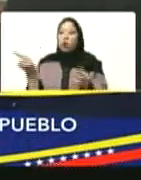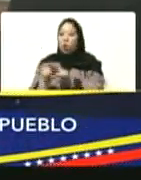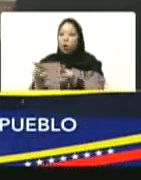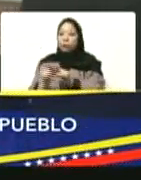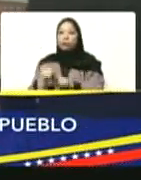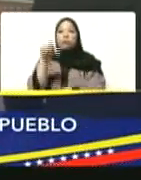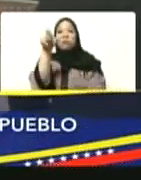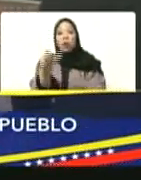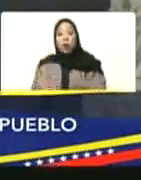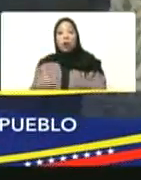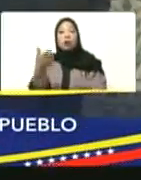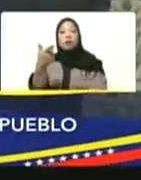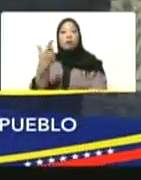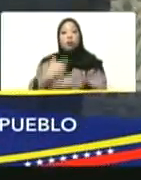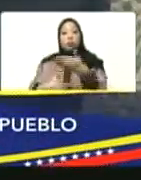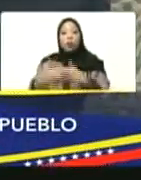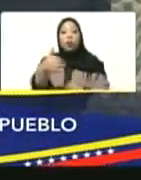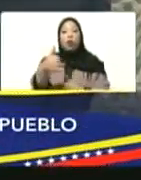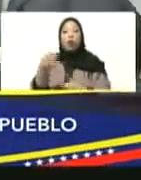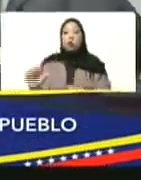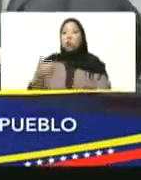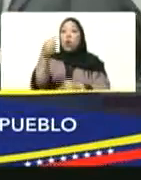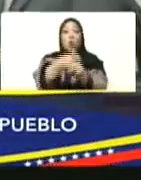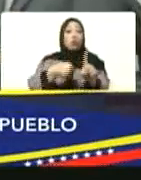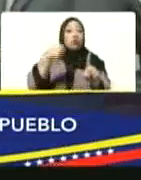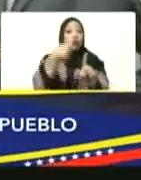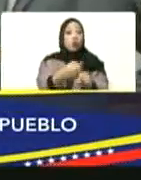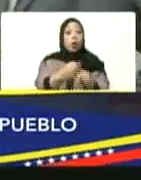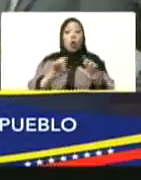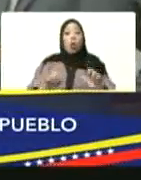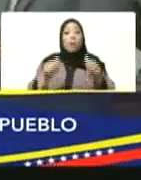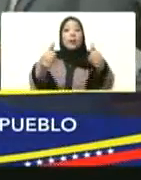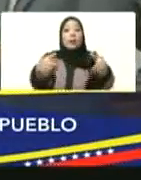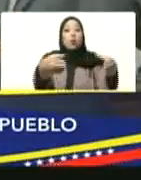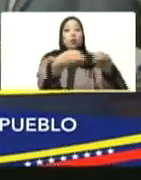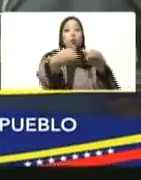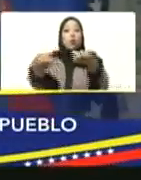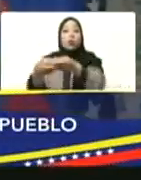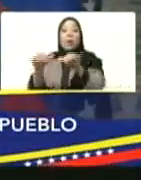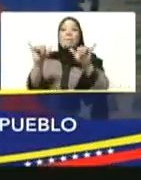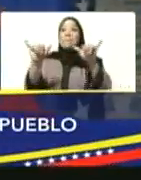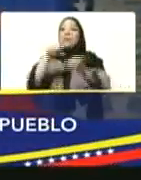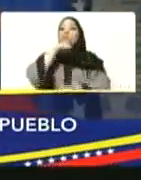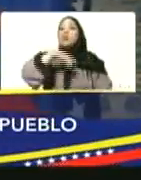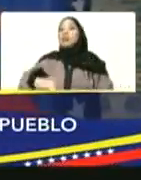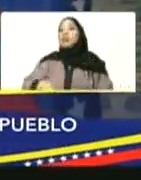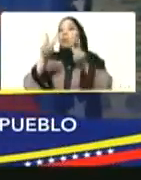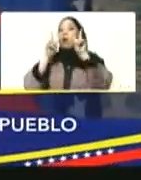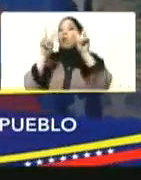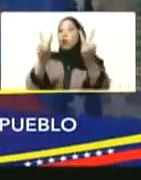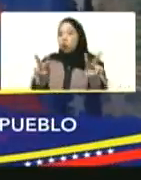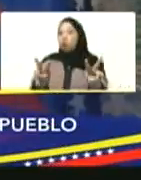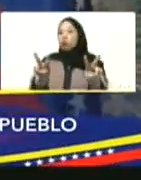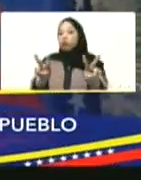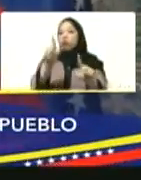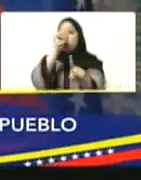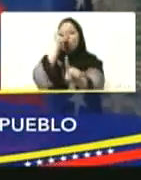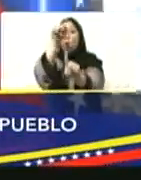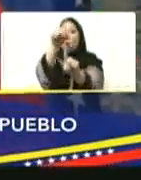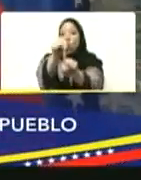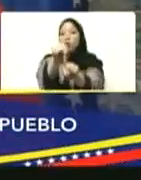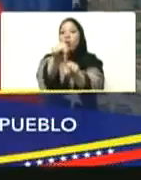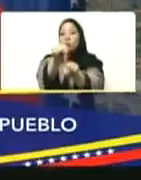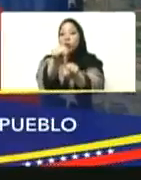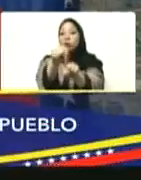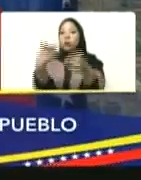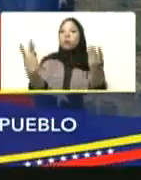histoire héroïque et de lutte partagent une même vision. Une même vision sur un